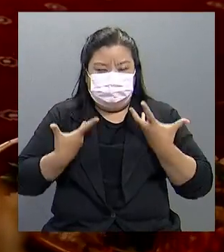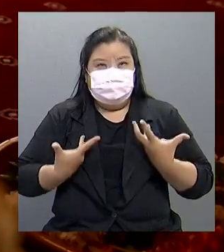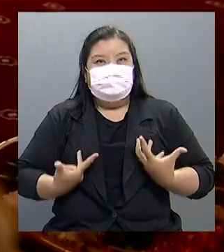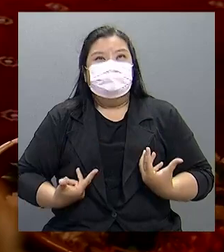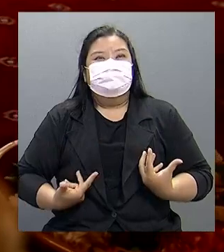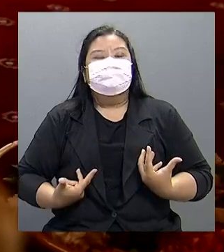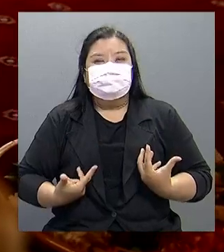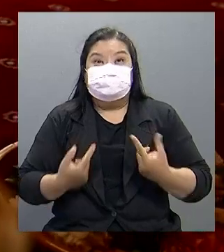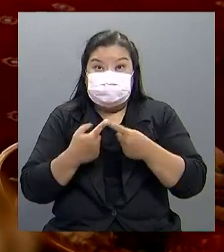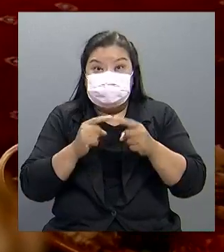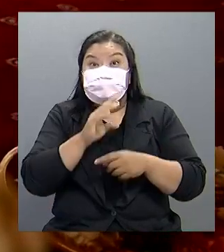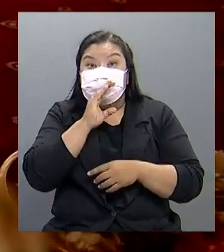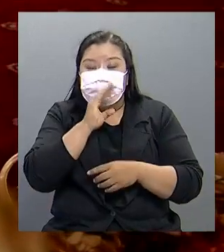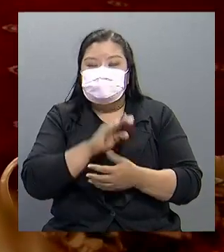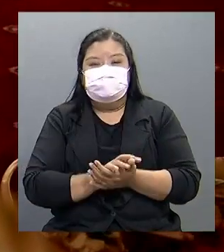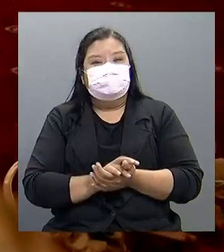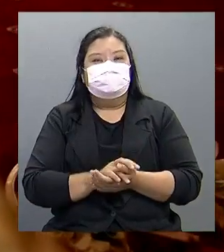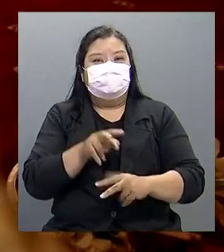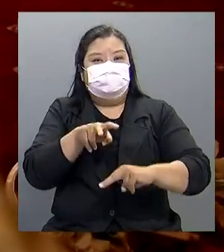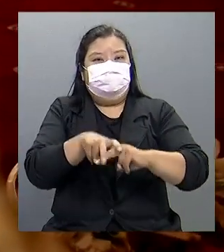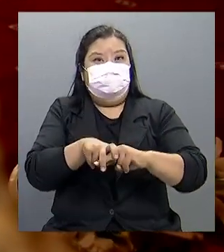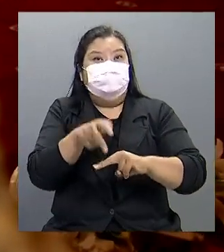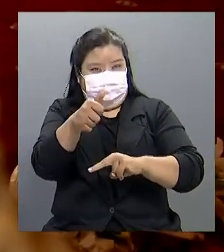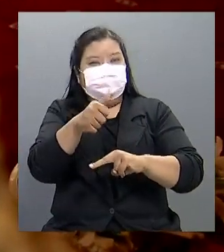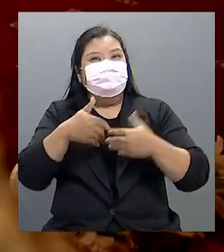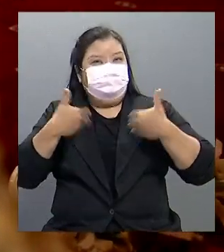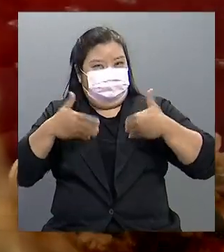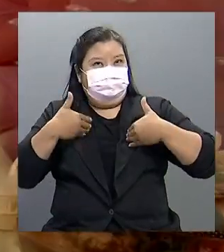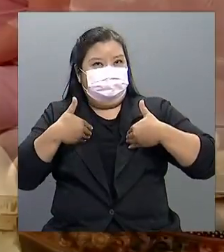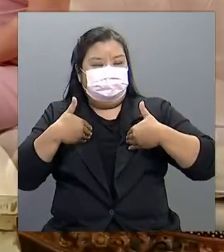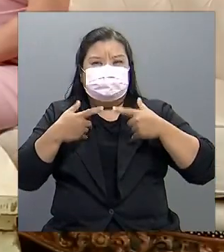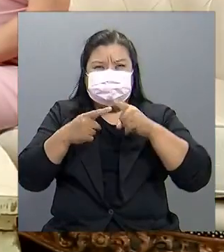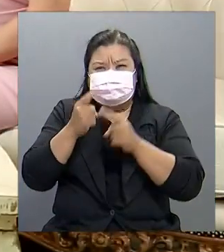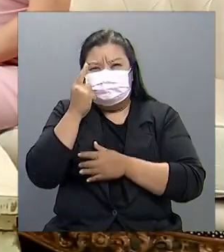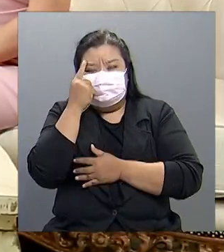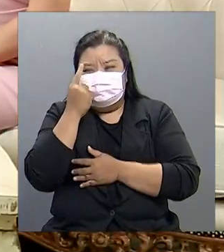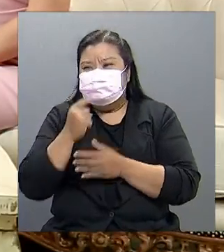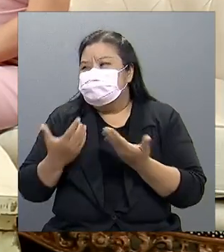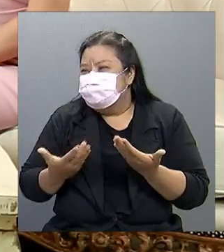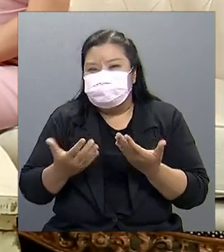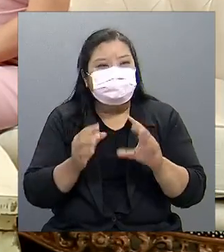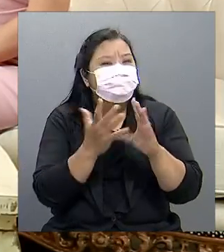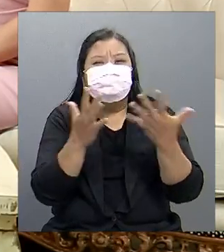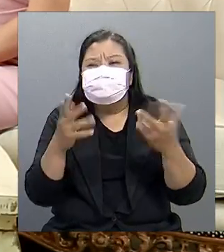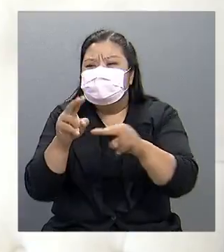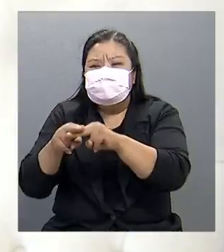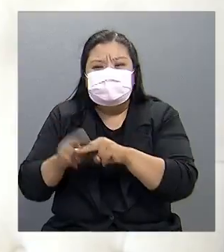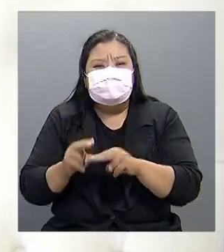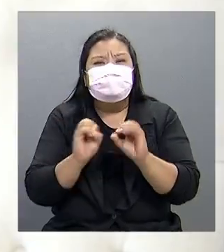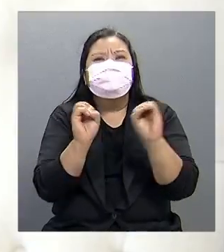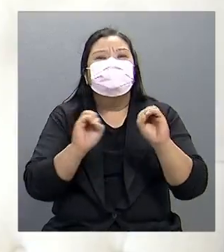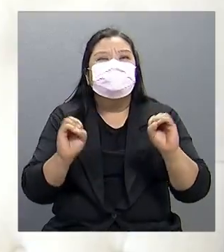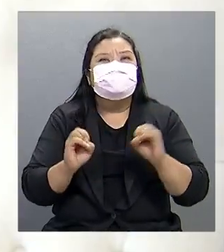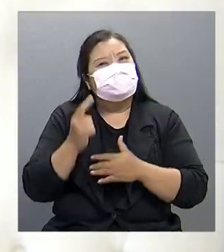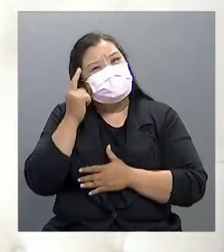ธีเนี่ยดีที่สุดแต่ในกรณีแหมทำยังไงก็มันไม่มีเก้าอี ้ เราจะทำยังไงถ้าเราต้องนั่งพื้นเ